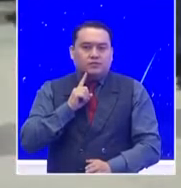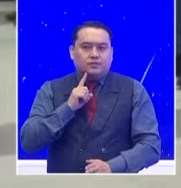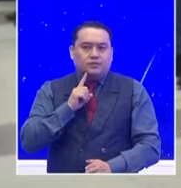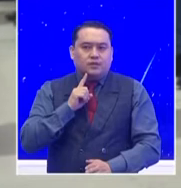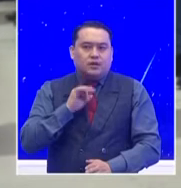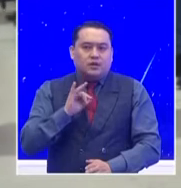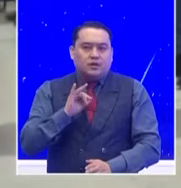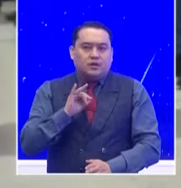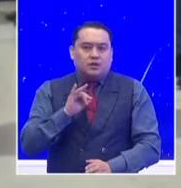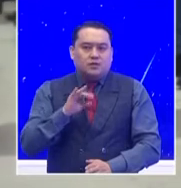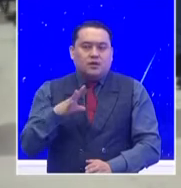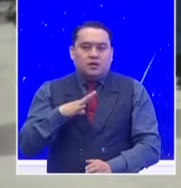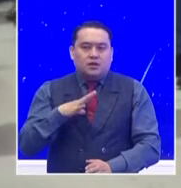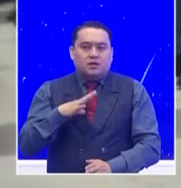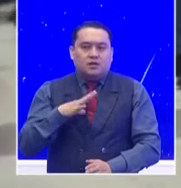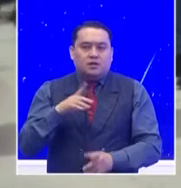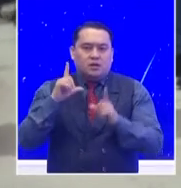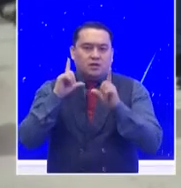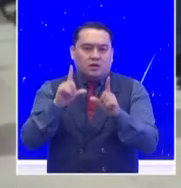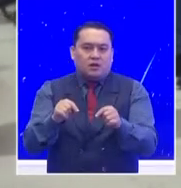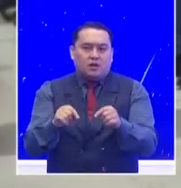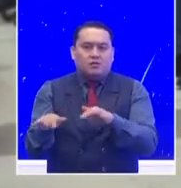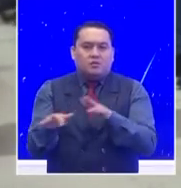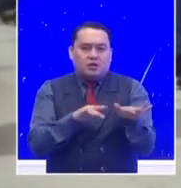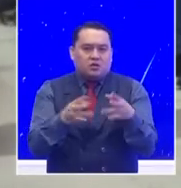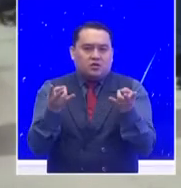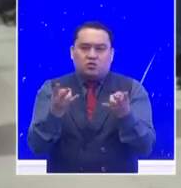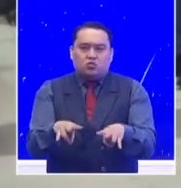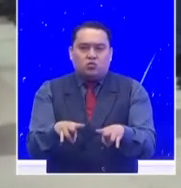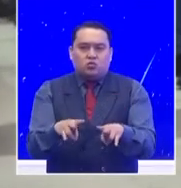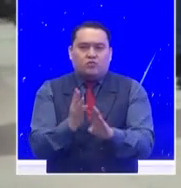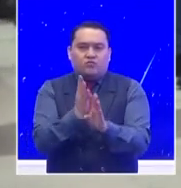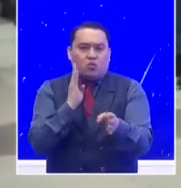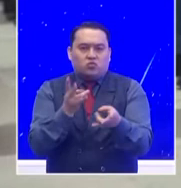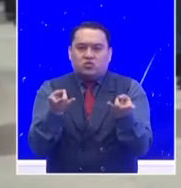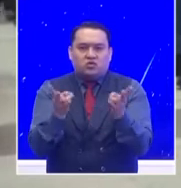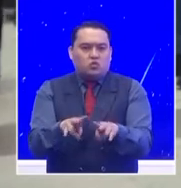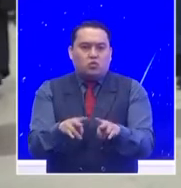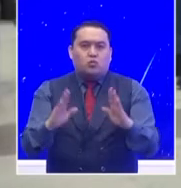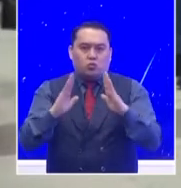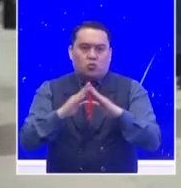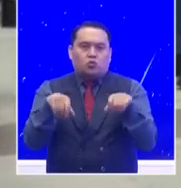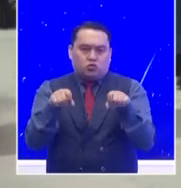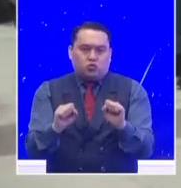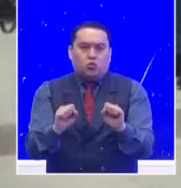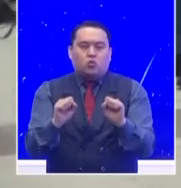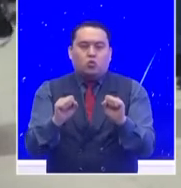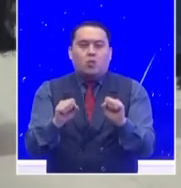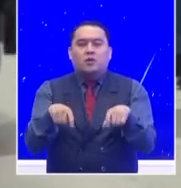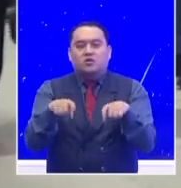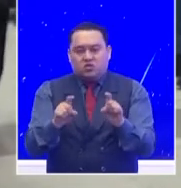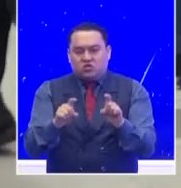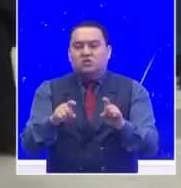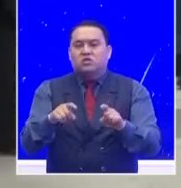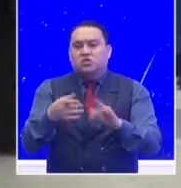числе, как бы, чтобы ездить не надо, бегать не надо, стоять в очереди не надо. Можно дома через